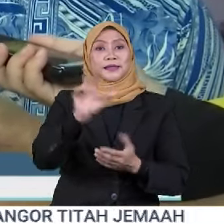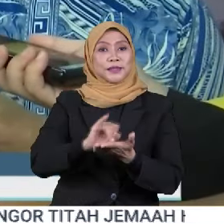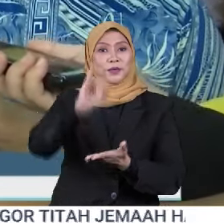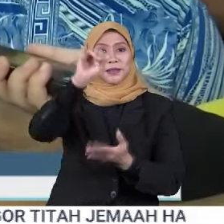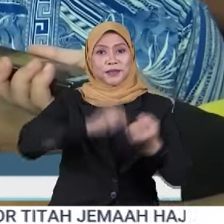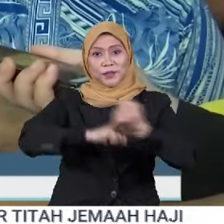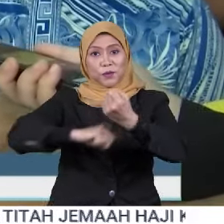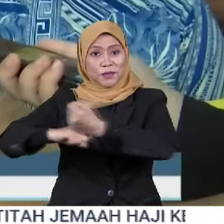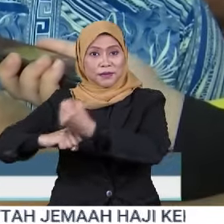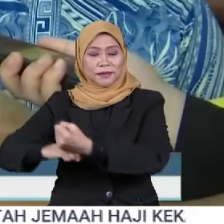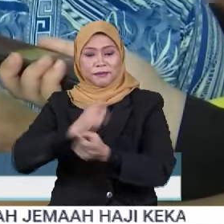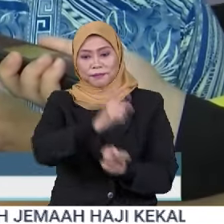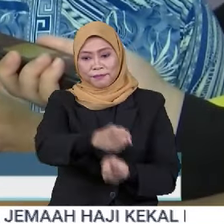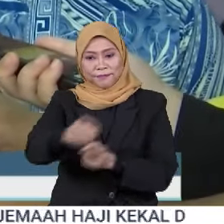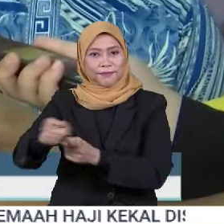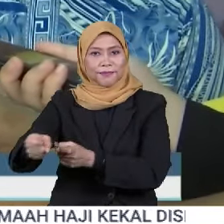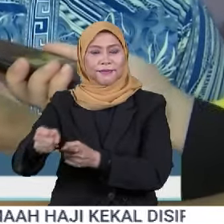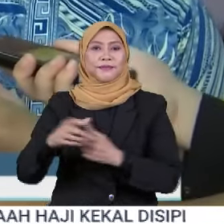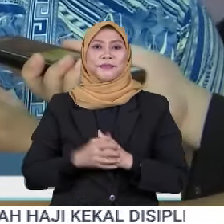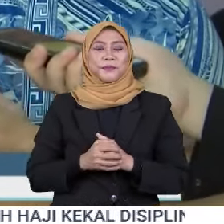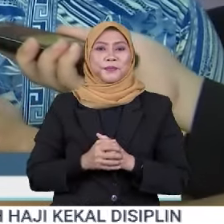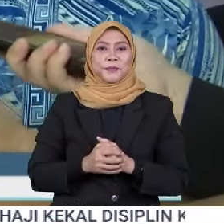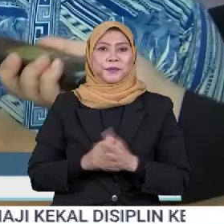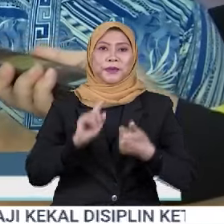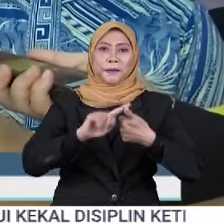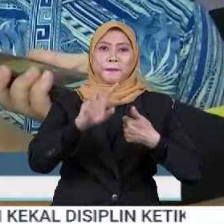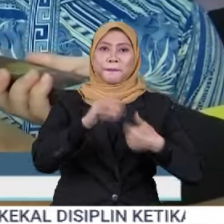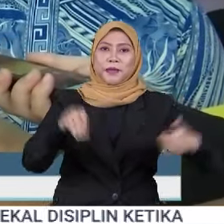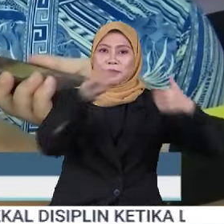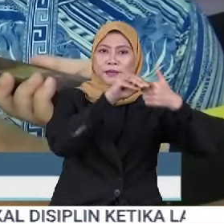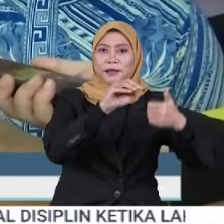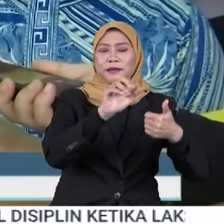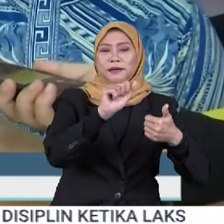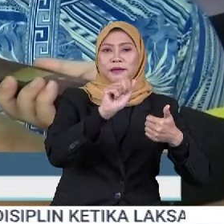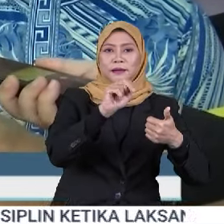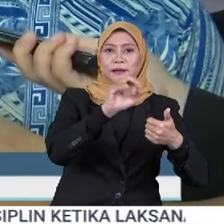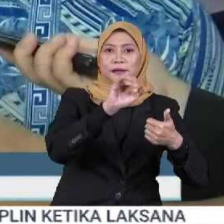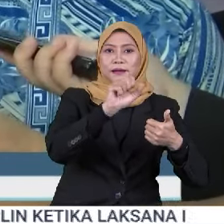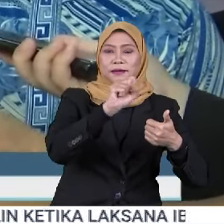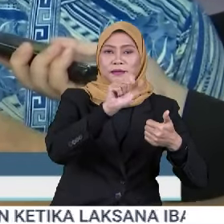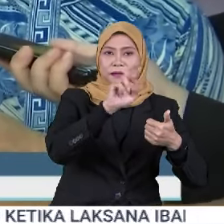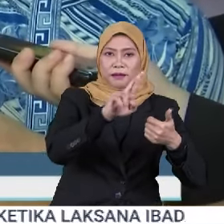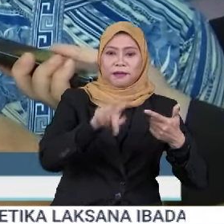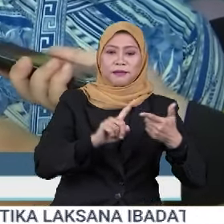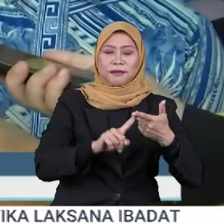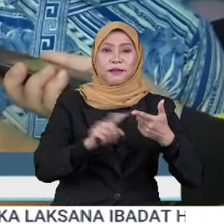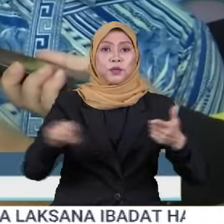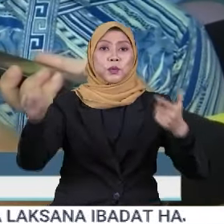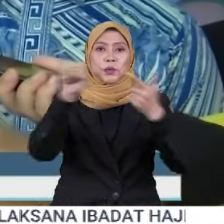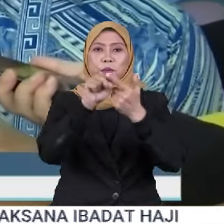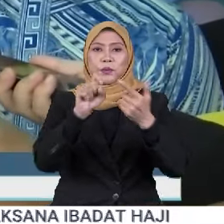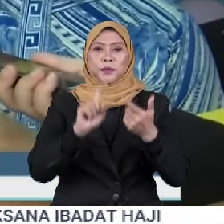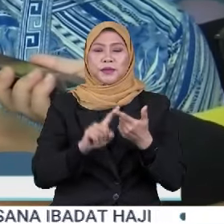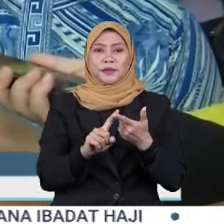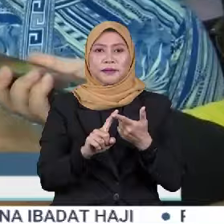yang kita kenal pasti yaitu Masjid Al Anshar Taman sawit Balung Madrasah hal